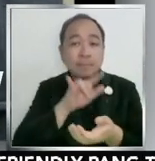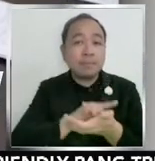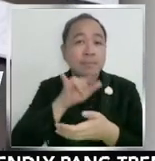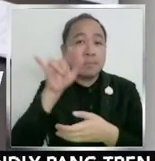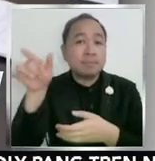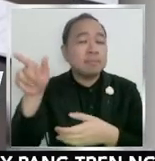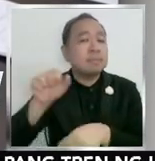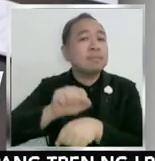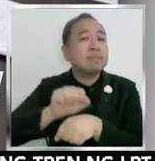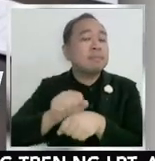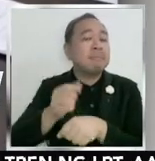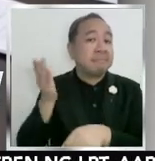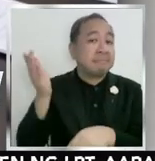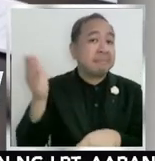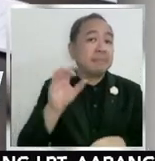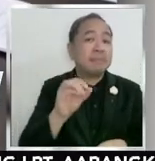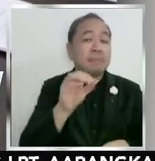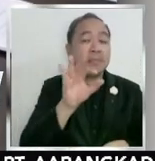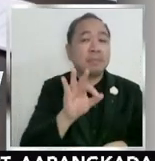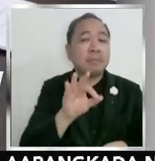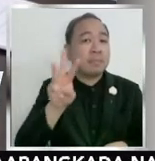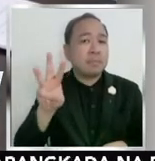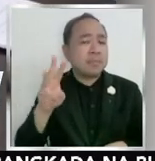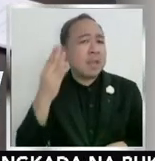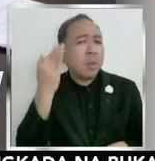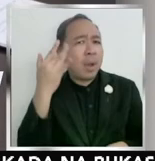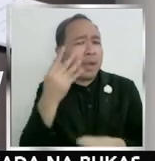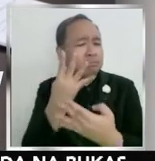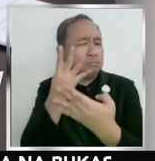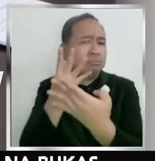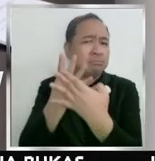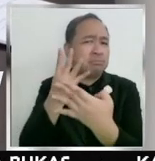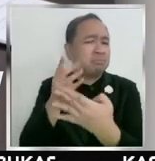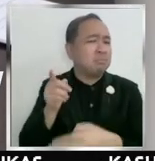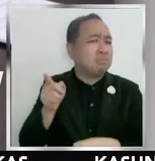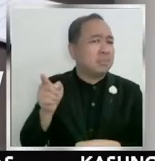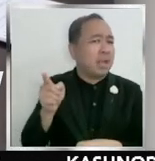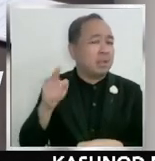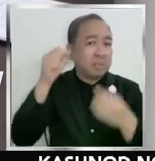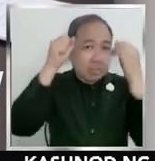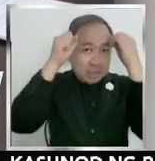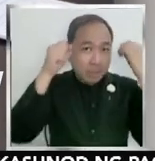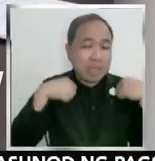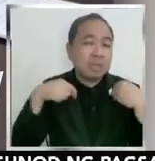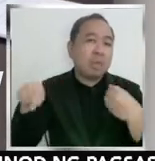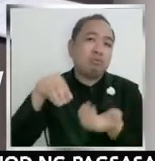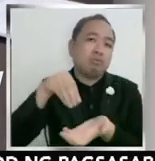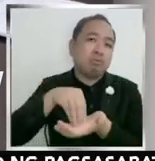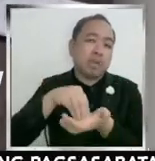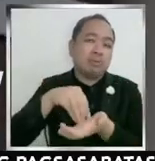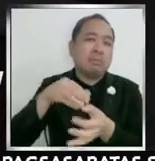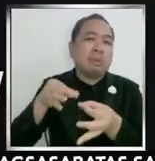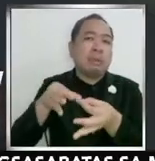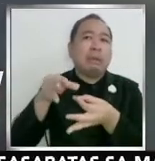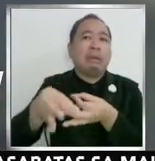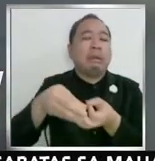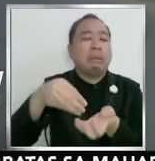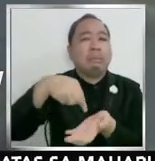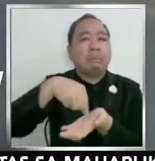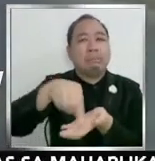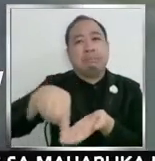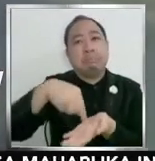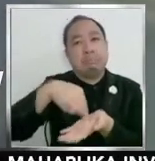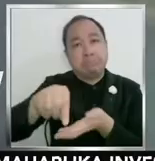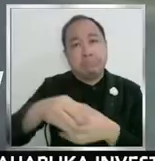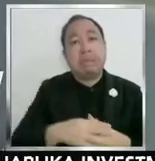OFWs. Ang dahilan ng kanilang pagkakakulong sa Saudi, hindi nabayarang utang o unpaid debts. Isa kasi